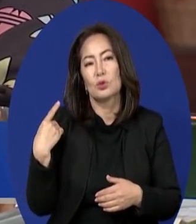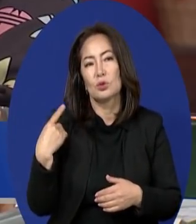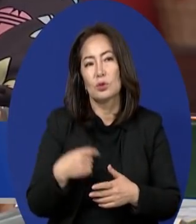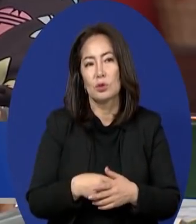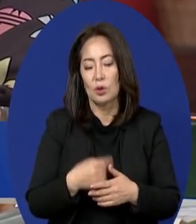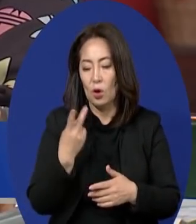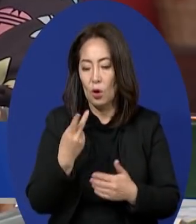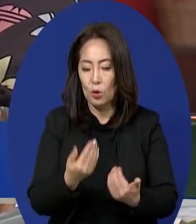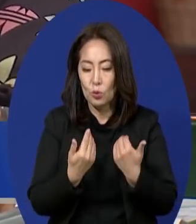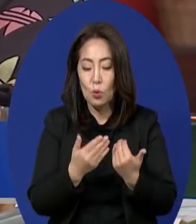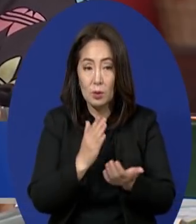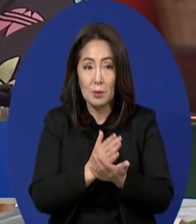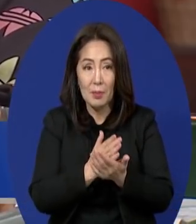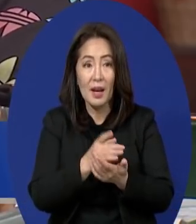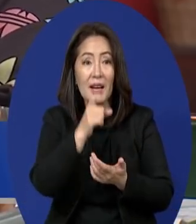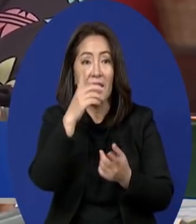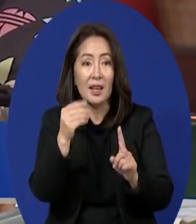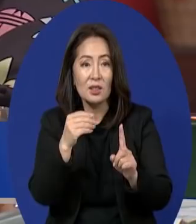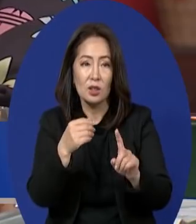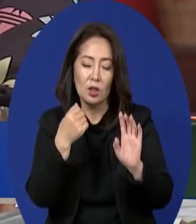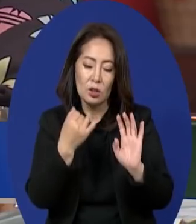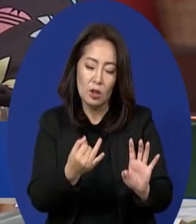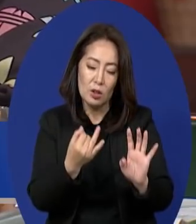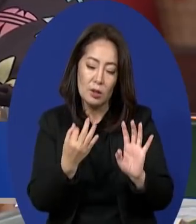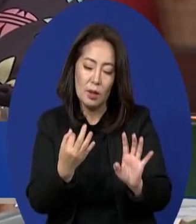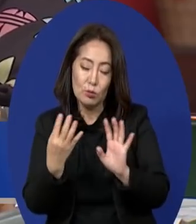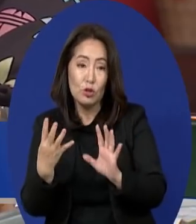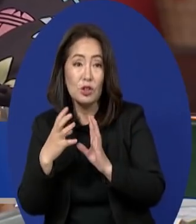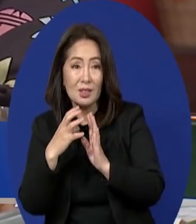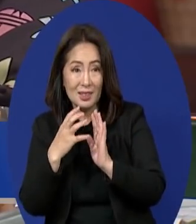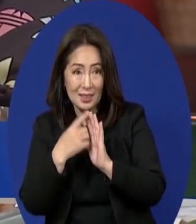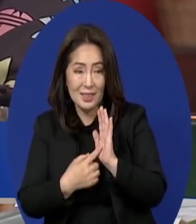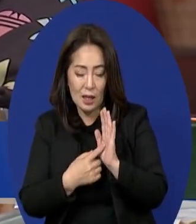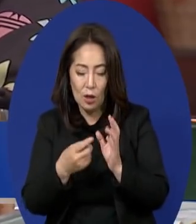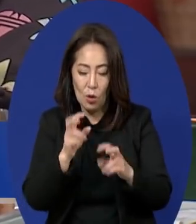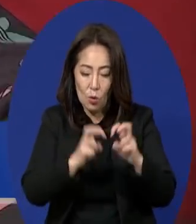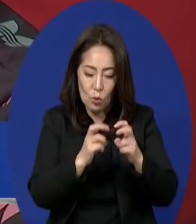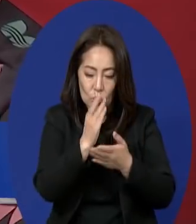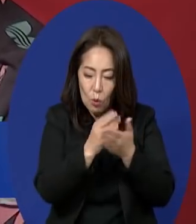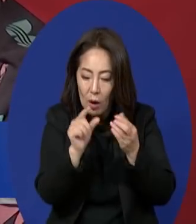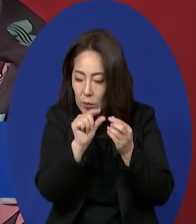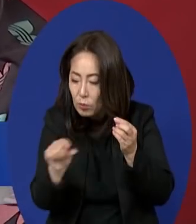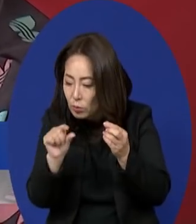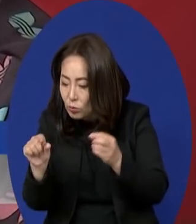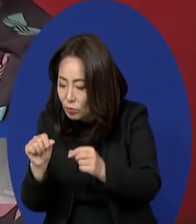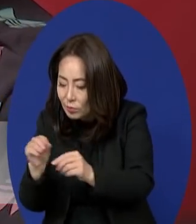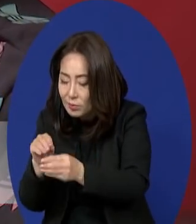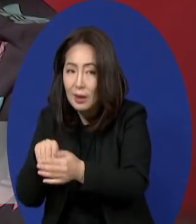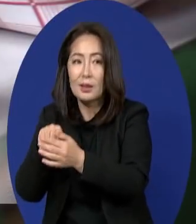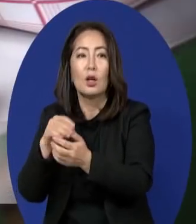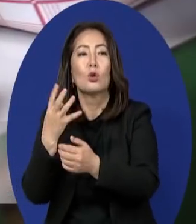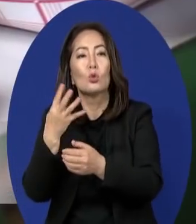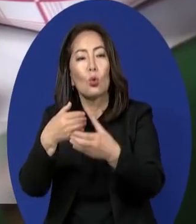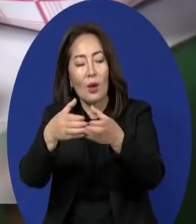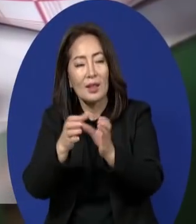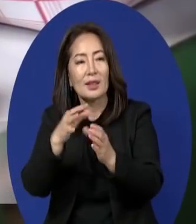2 хүүхэдтэй ээжид 7 8 9 сарынхаа одоо энэ өрхөн үйлдвэрийнхаа орлогноос илүүчилж байгаа 4 амтай гэр барьж өглөө.